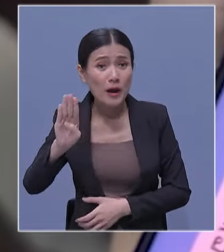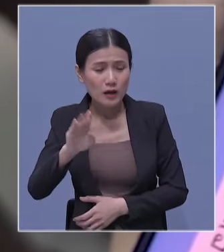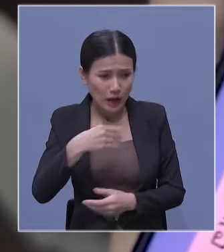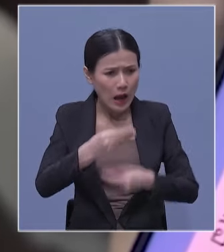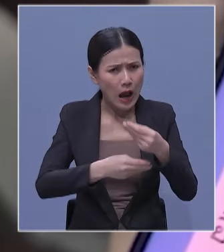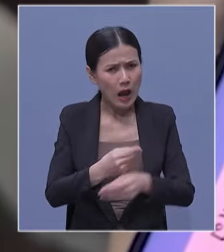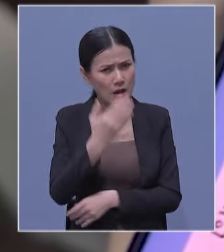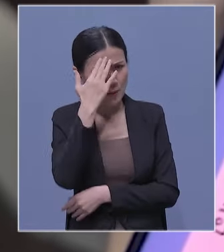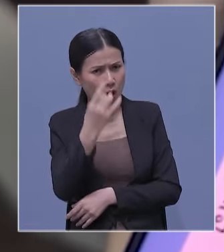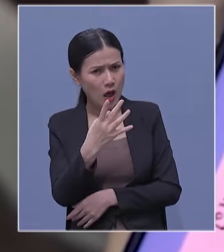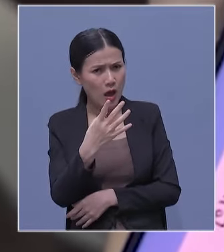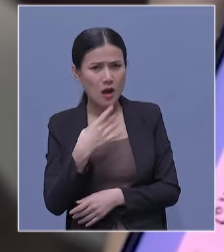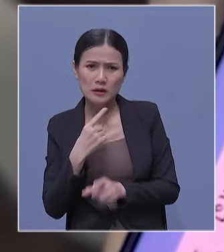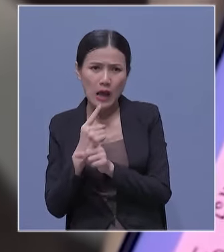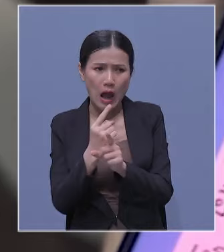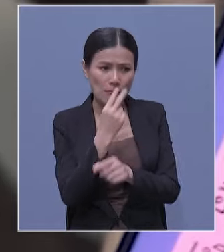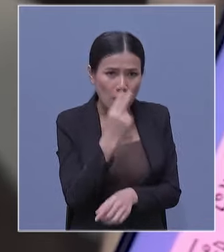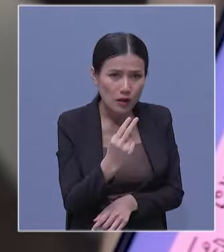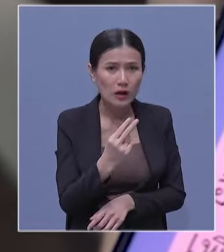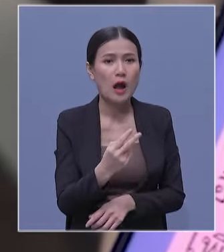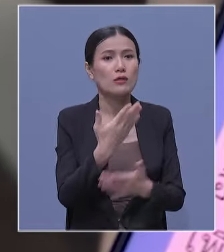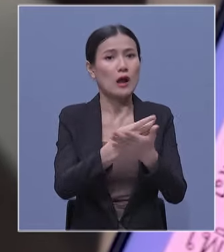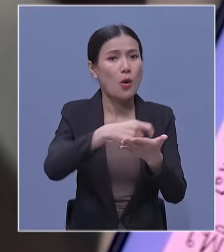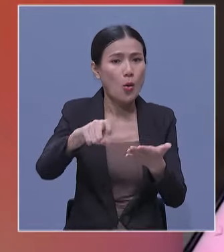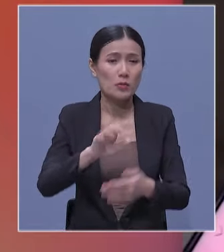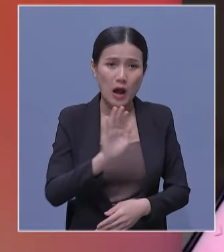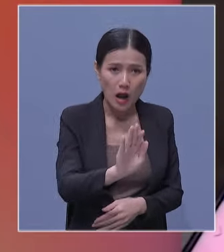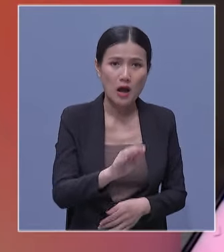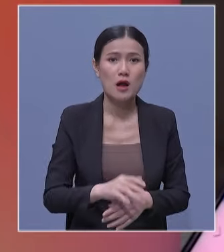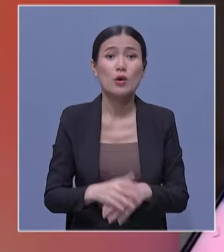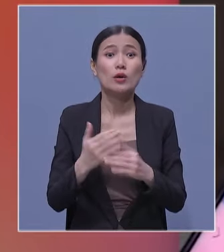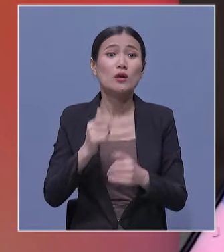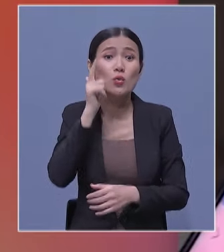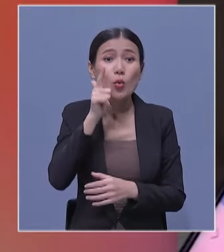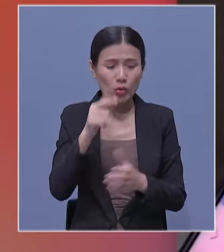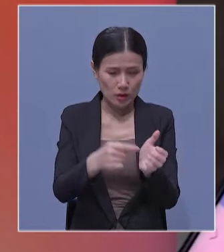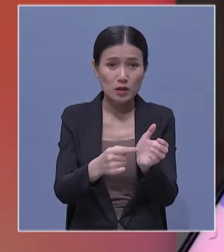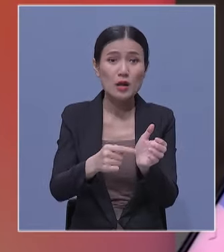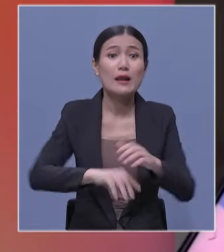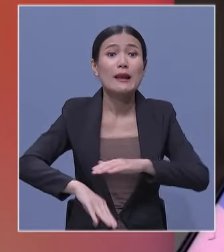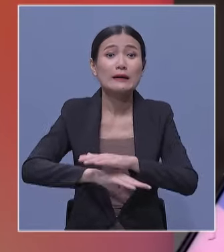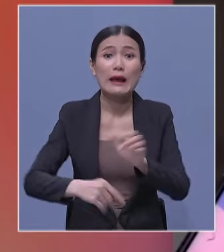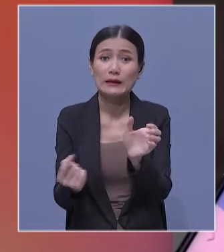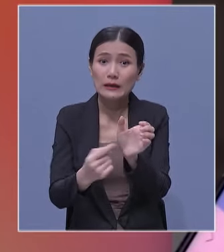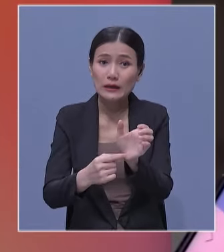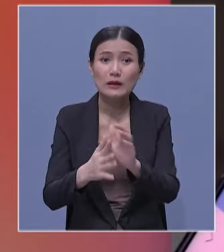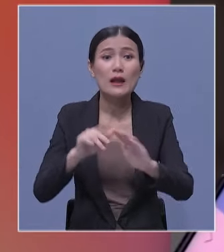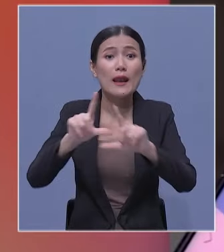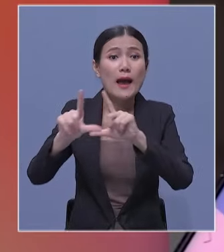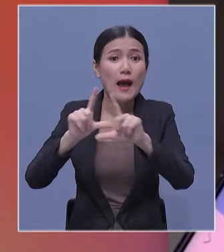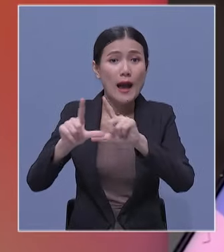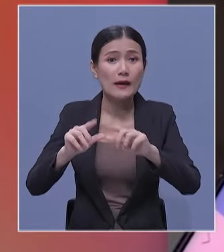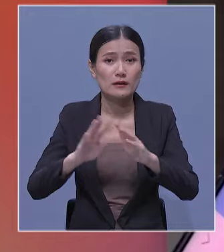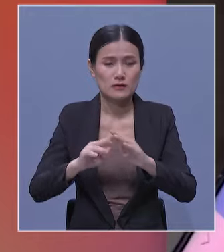แล้วก็ตามมาดูที่ตู้ atmก็มาเจอเหตุการณ์นี้เข้าแล้วนี่คือหลักฐานที่คุณลุงเอาให้ดูนะคะว่าเป็นแชทการคุย LINEซึ่ง